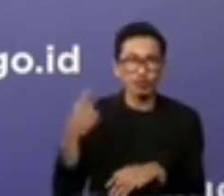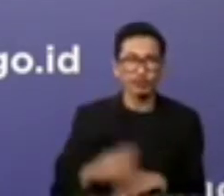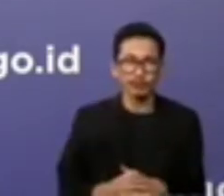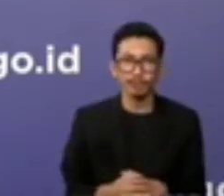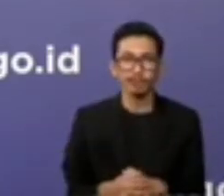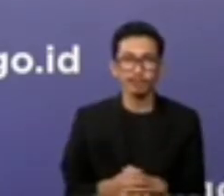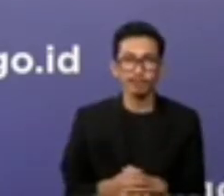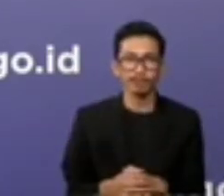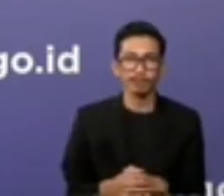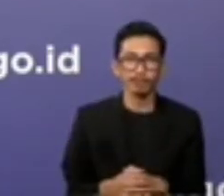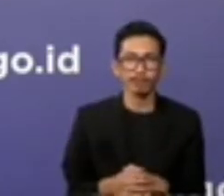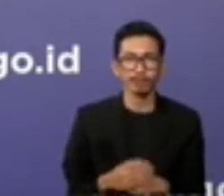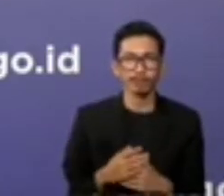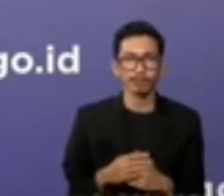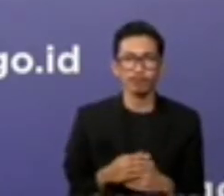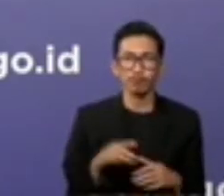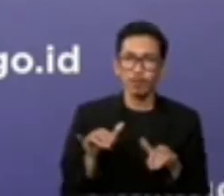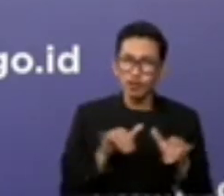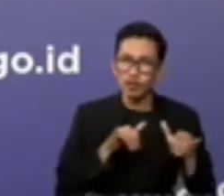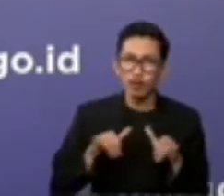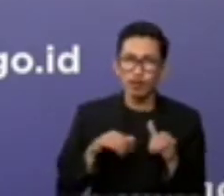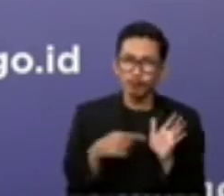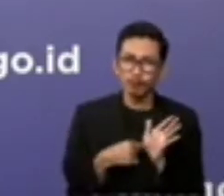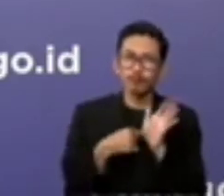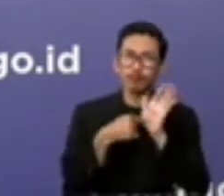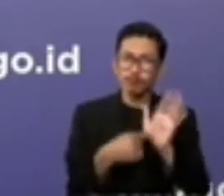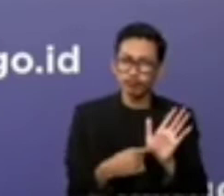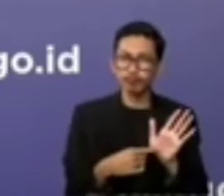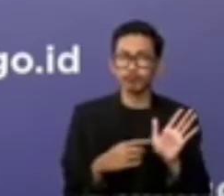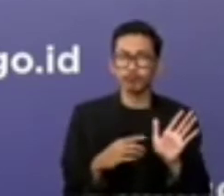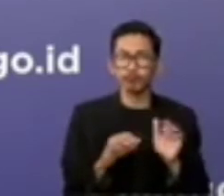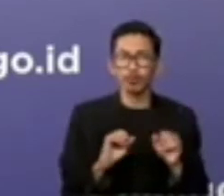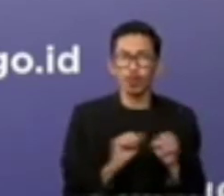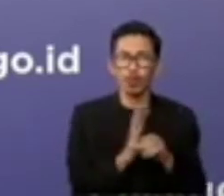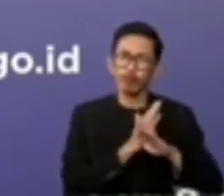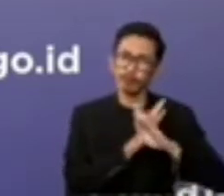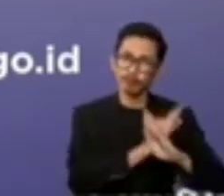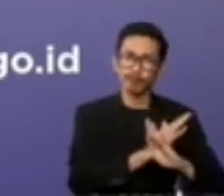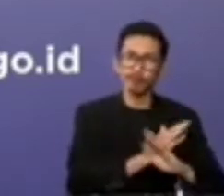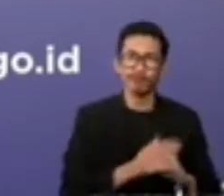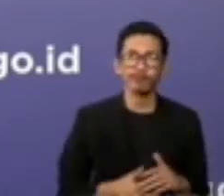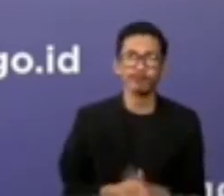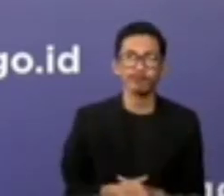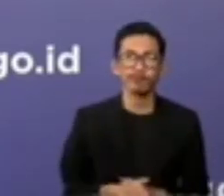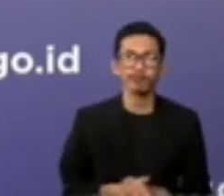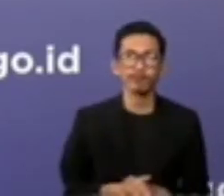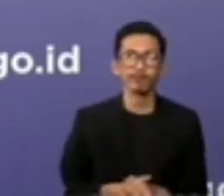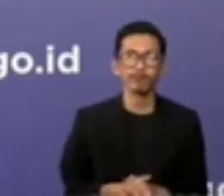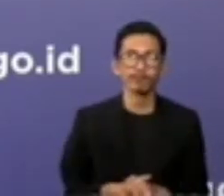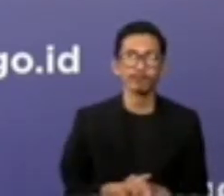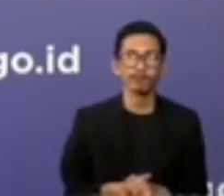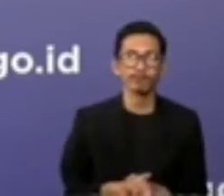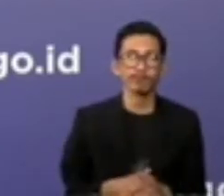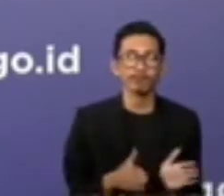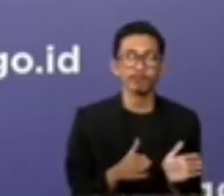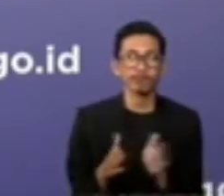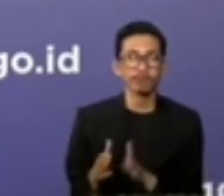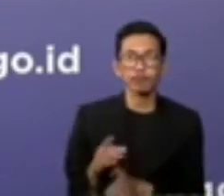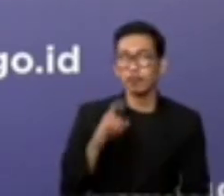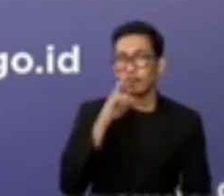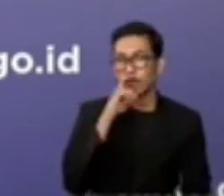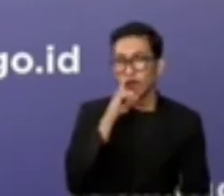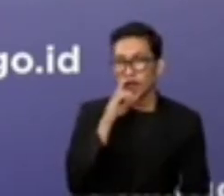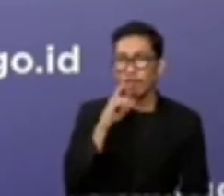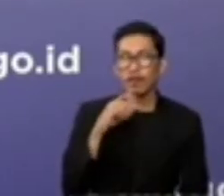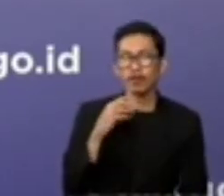Bersama, kita buktikan kita bisa lewati pandemi ini bersama-sama. Untuk selanjutnya, saya akan persilahkan Bapak